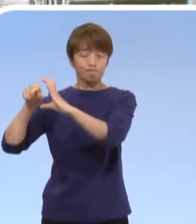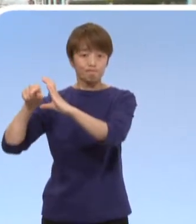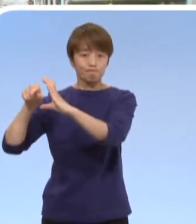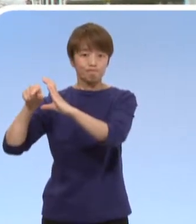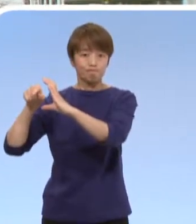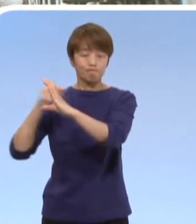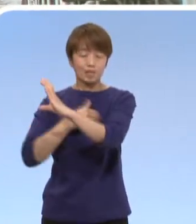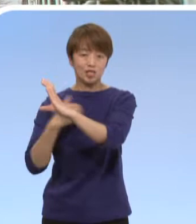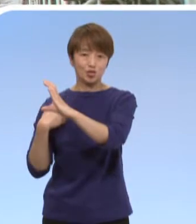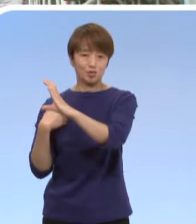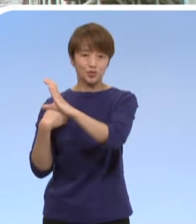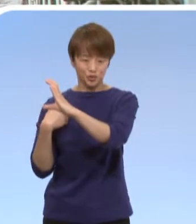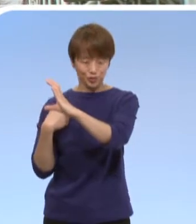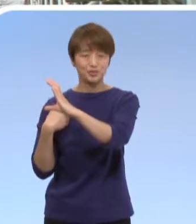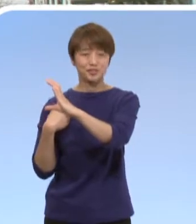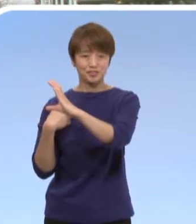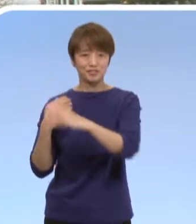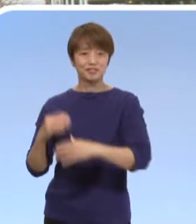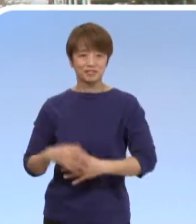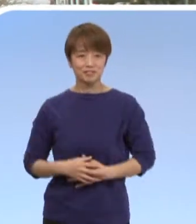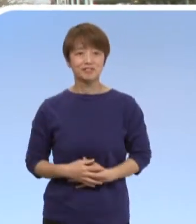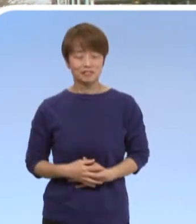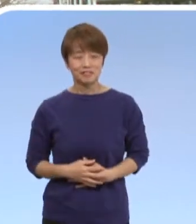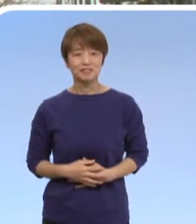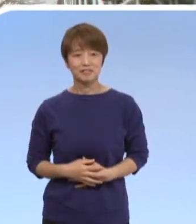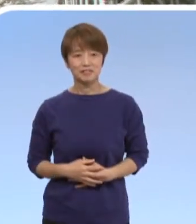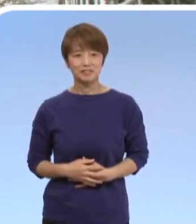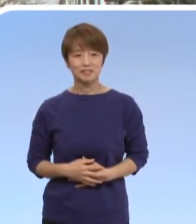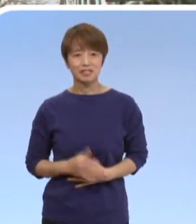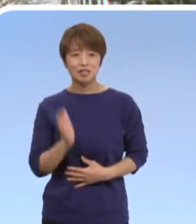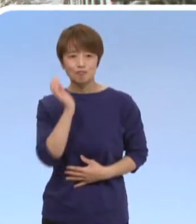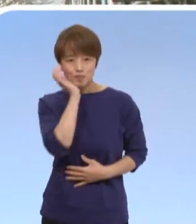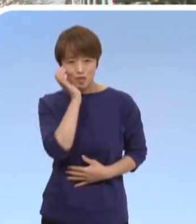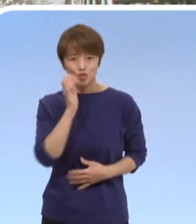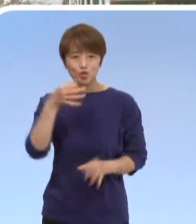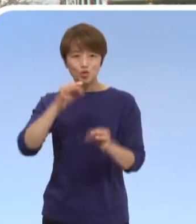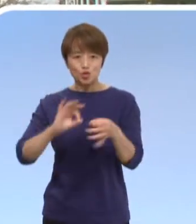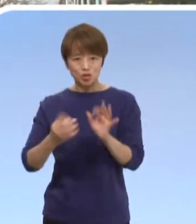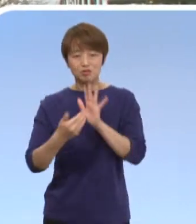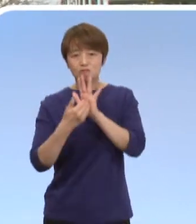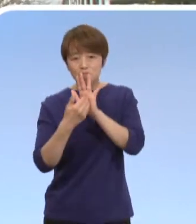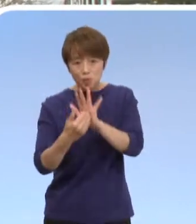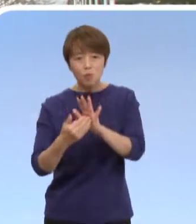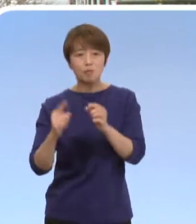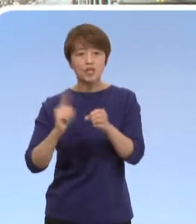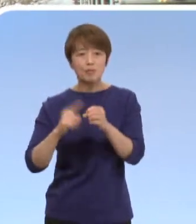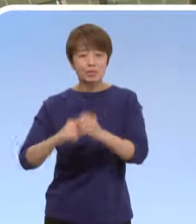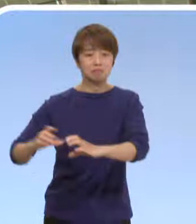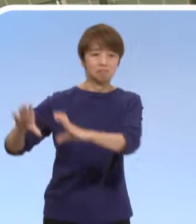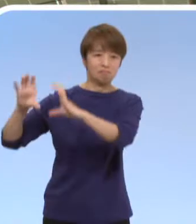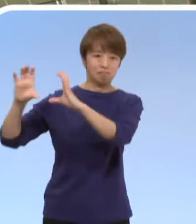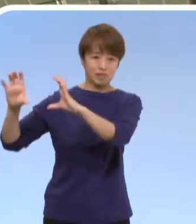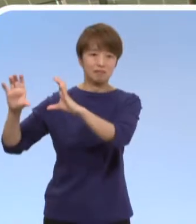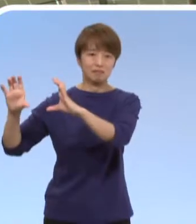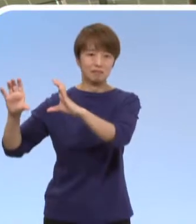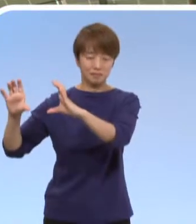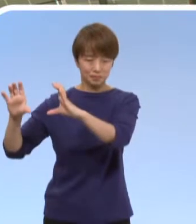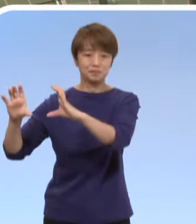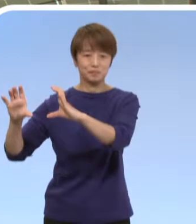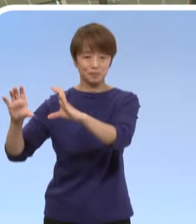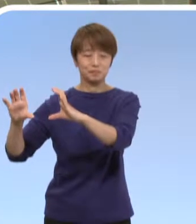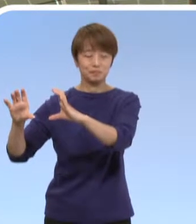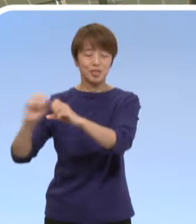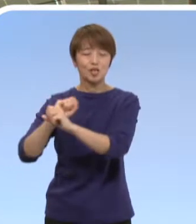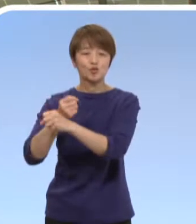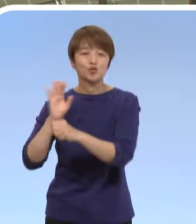に影響がないようにこの高さになってます。 なるほど、水に浸からないように、ね、雪にも浸からないように、 すぐ故障になっちゃいますので